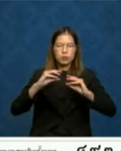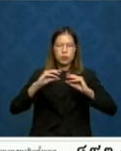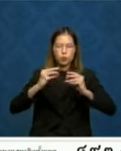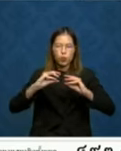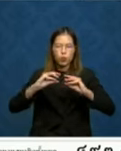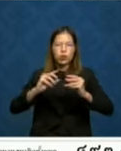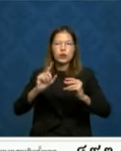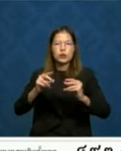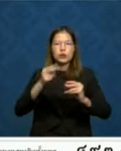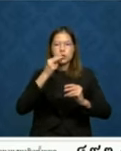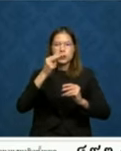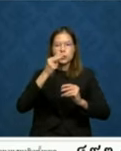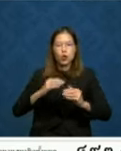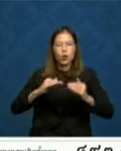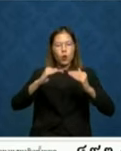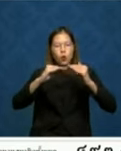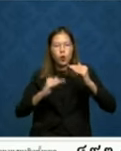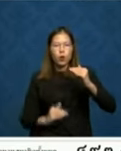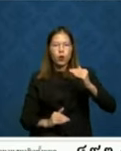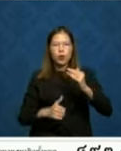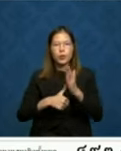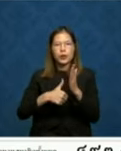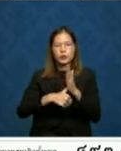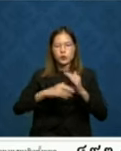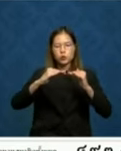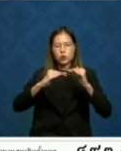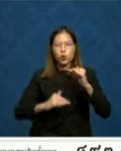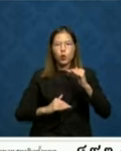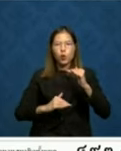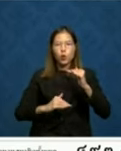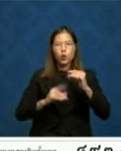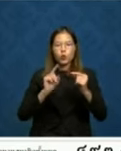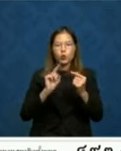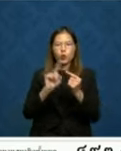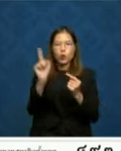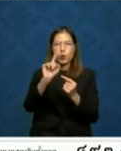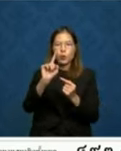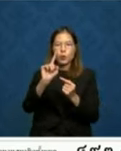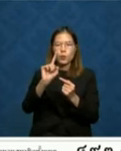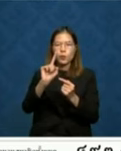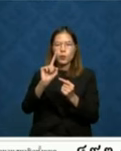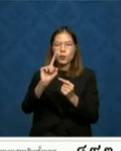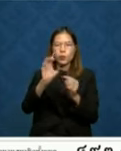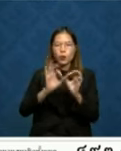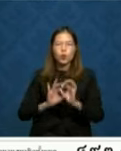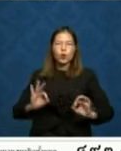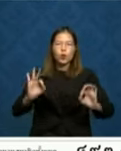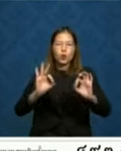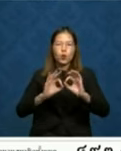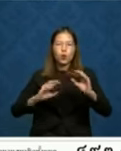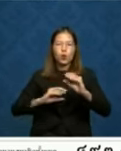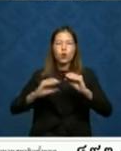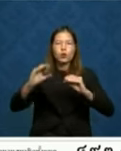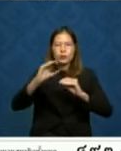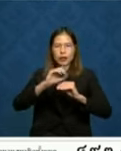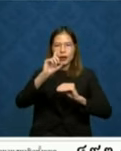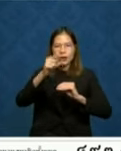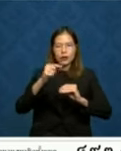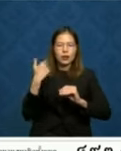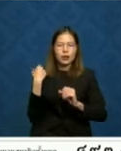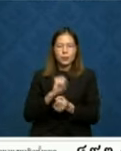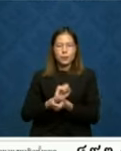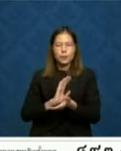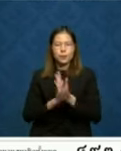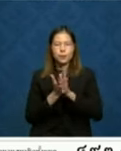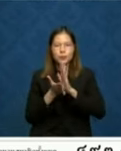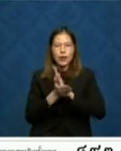ครับลดลงอย่างต่อเนื่องครับเนื่องจากหลายปัจจัยรวมถึงปัจจัยหลักก็คือโครงสร้างภาษีสรรพสามิตที่มีการปรับปรุ